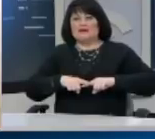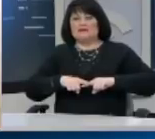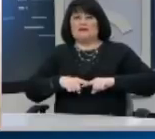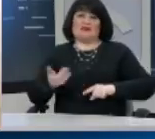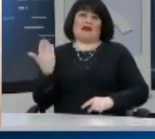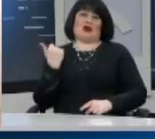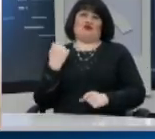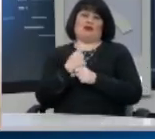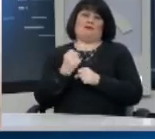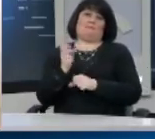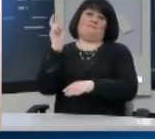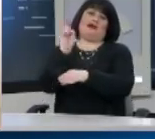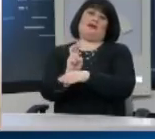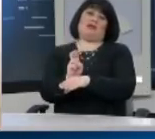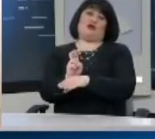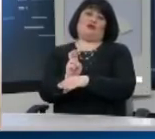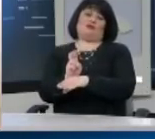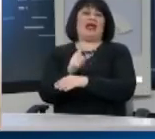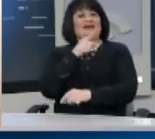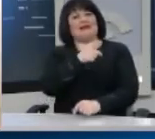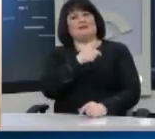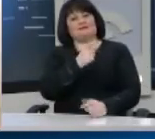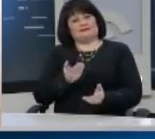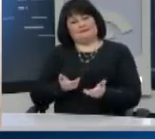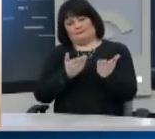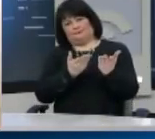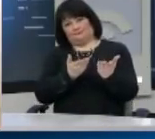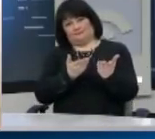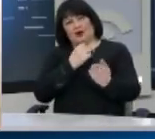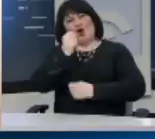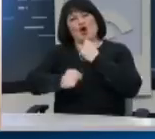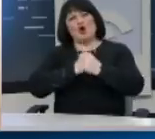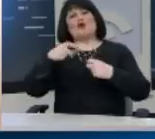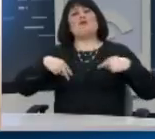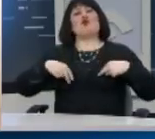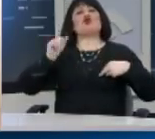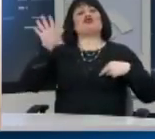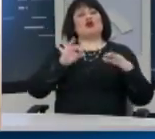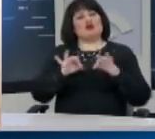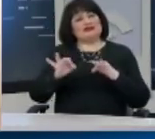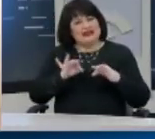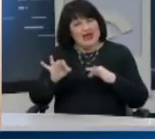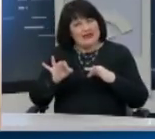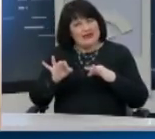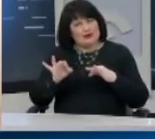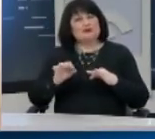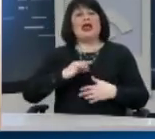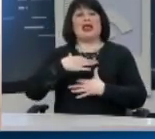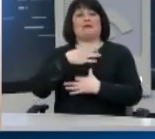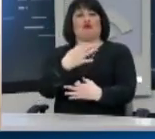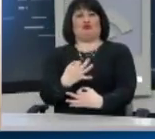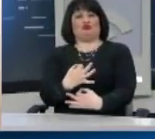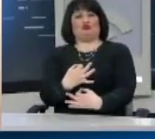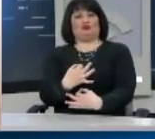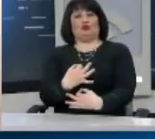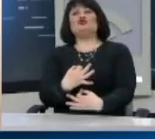τέτοιο μνημείο στο βιτς και υπήρχαν κάποια σχέδια εδώ και δεκαετία απ το εξωτερικών εξώστης ελληνικής βουλής και